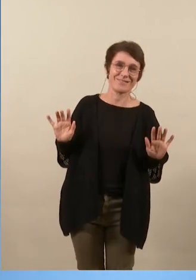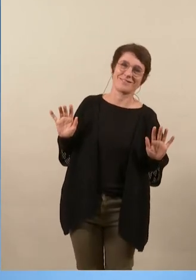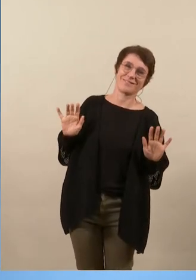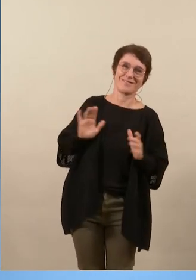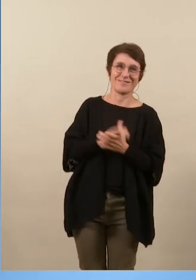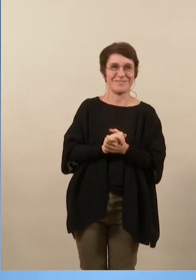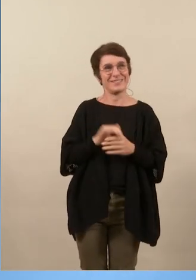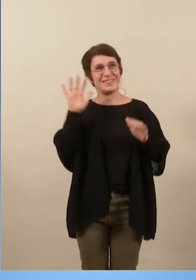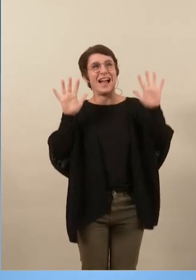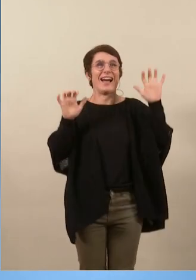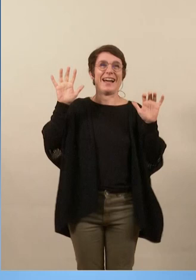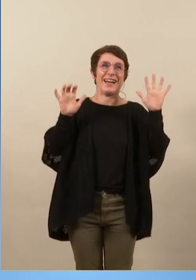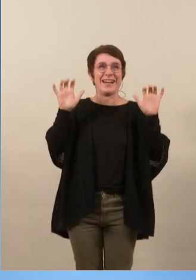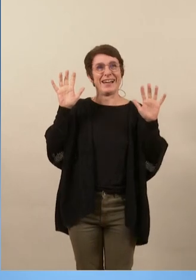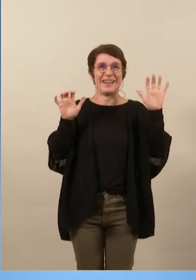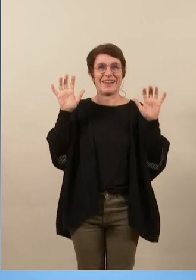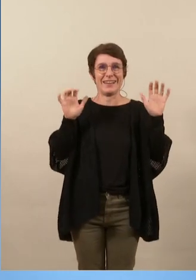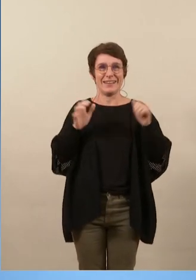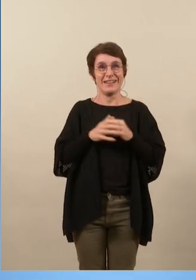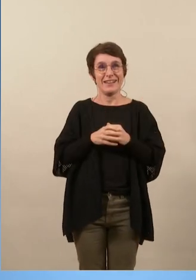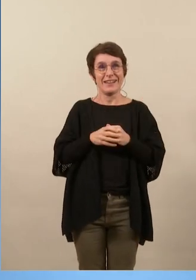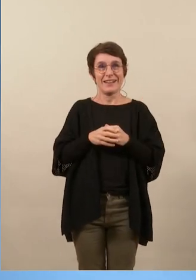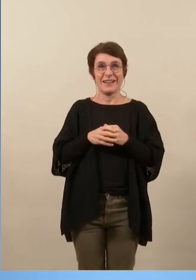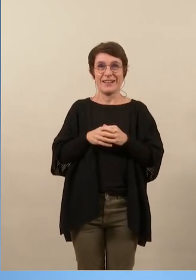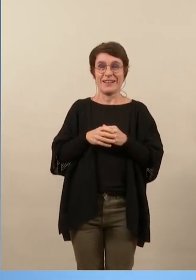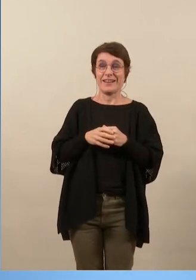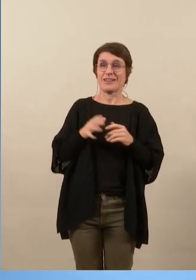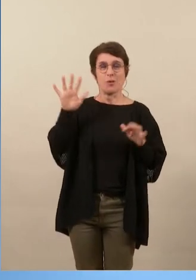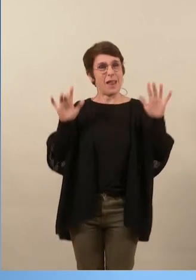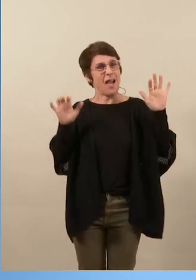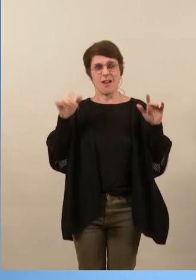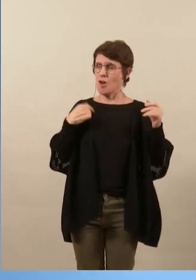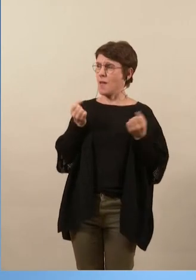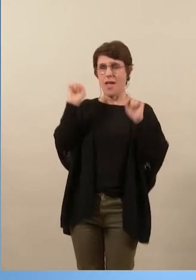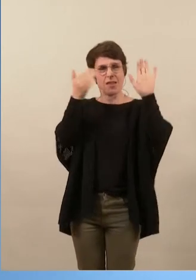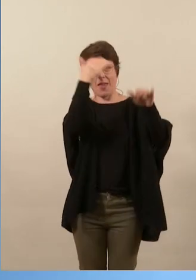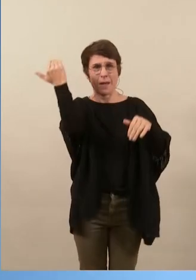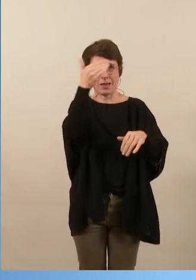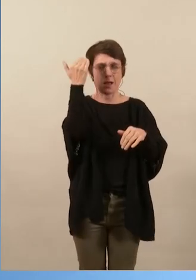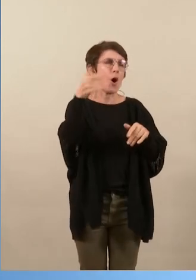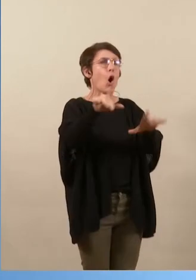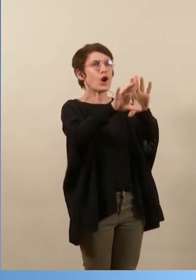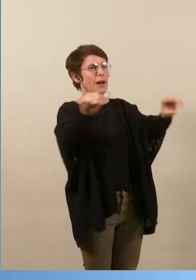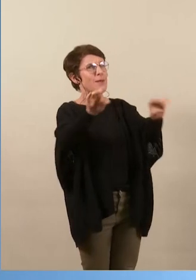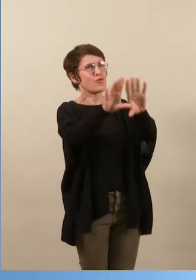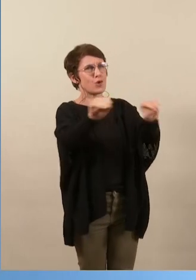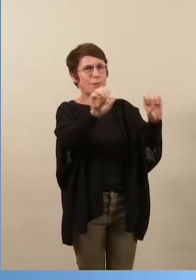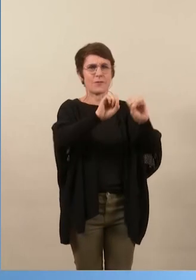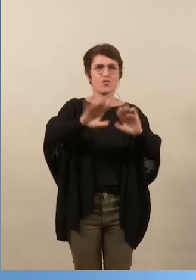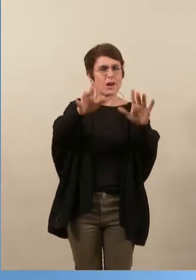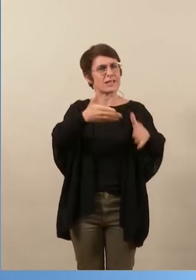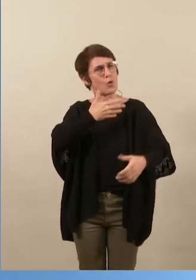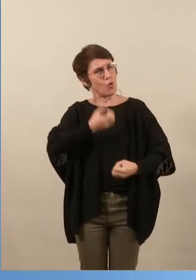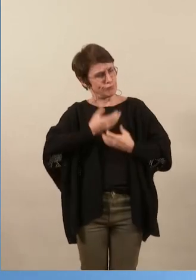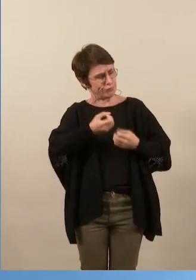oui plusm ah ça énerve hein ça gr calmez-vous calmez-vous laissez-le parler